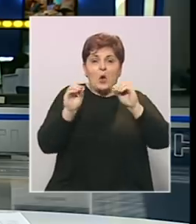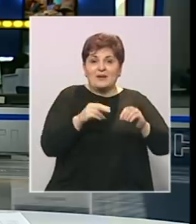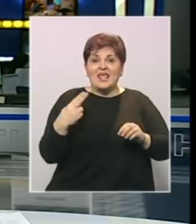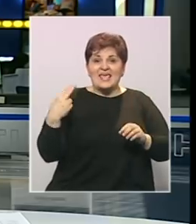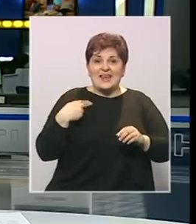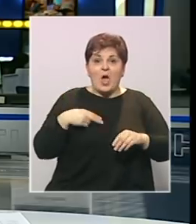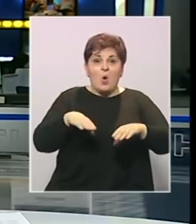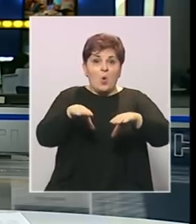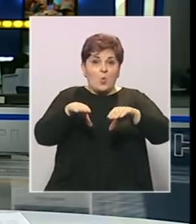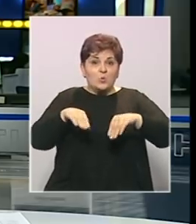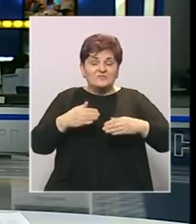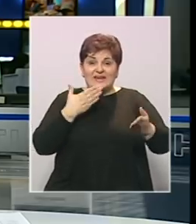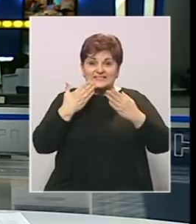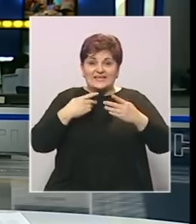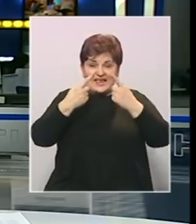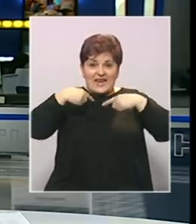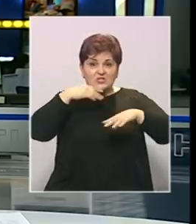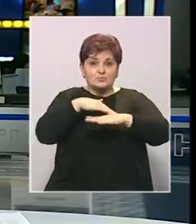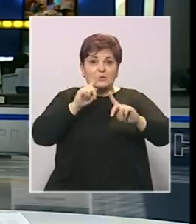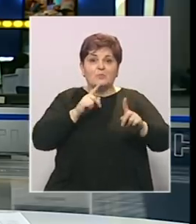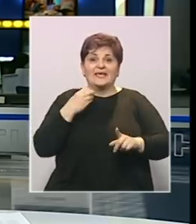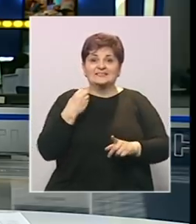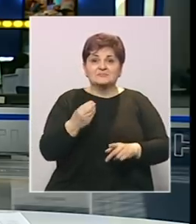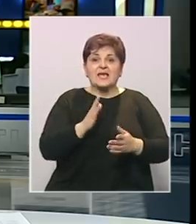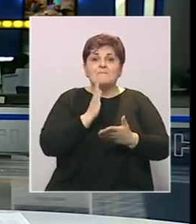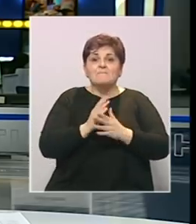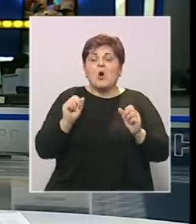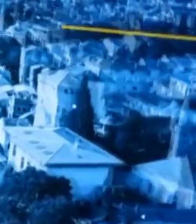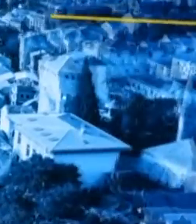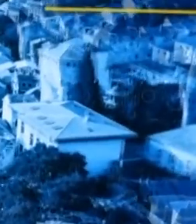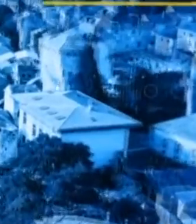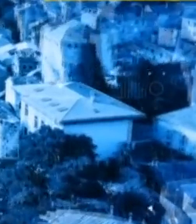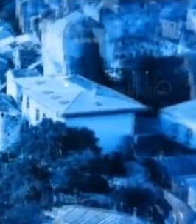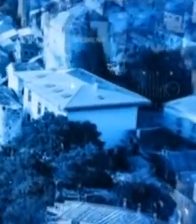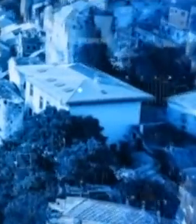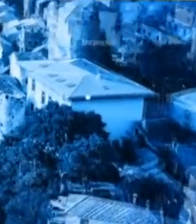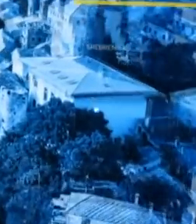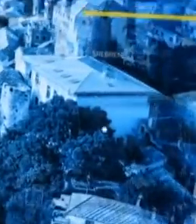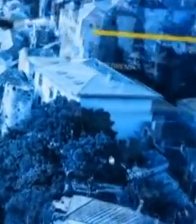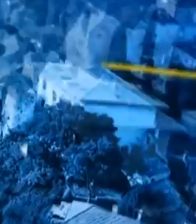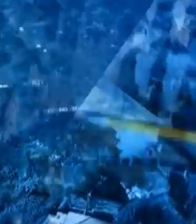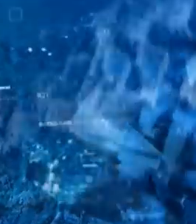prijenosu nadležnosti usvojenih na sjednici Narodne skupštine Republike Srpske može...